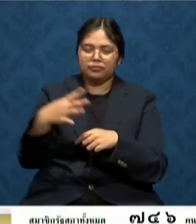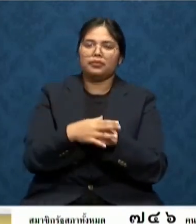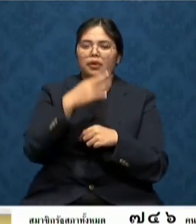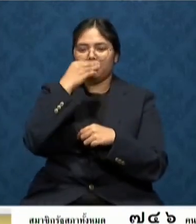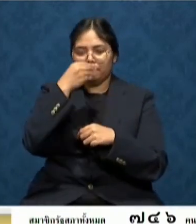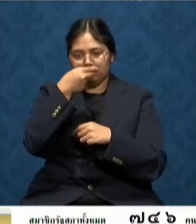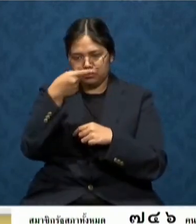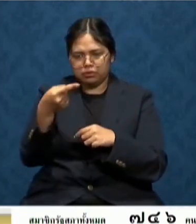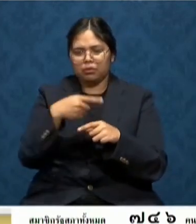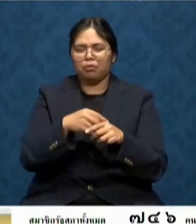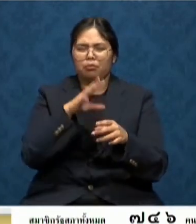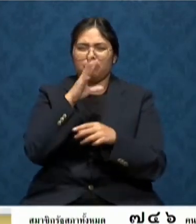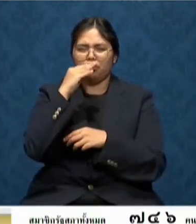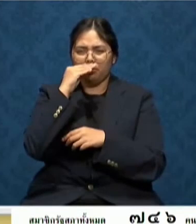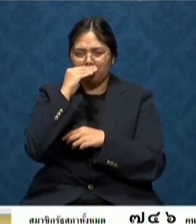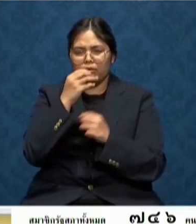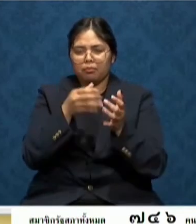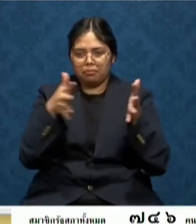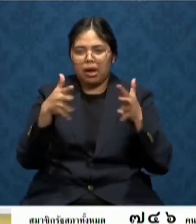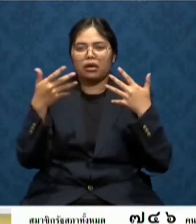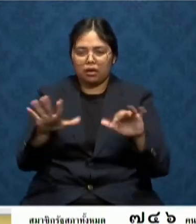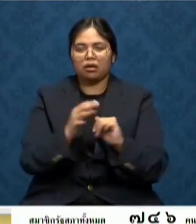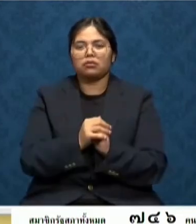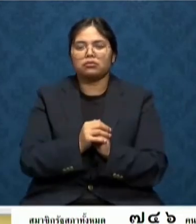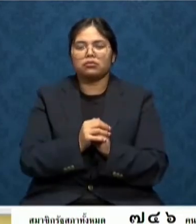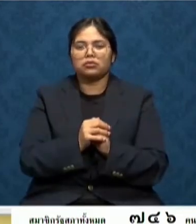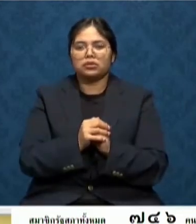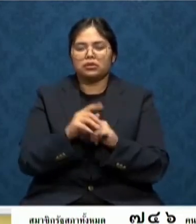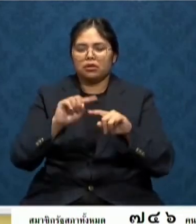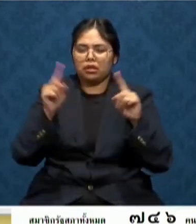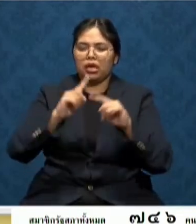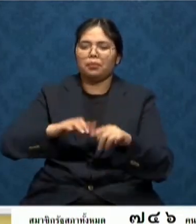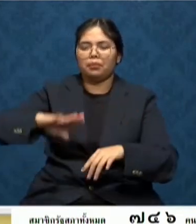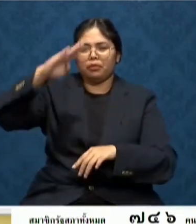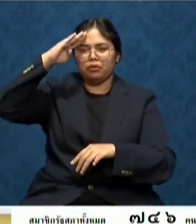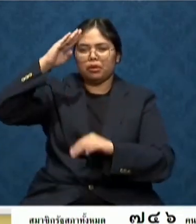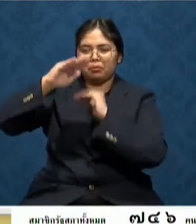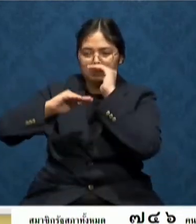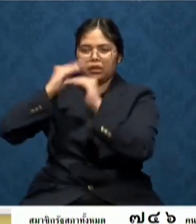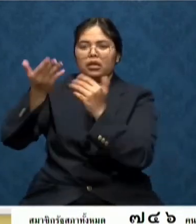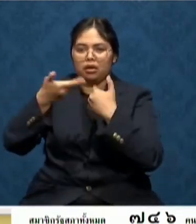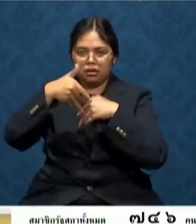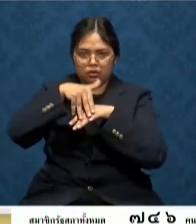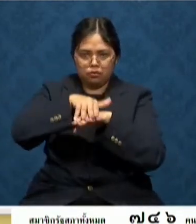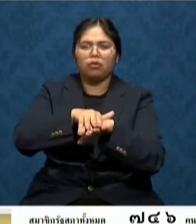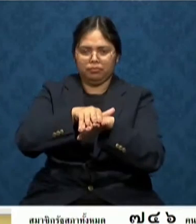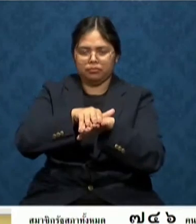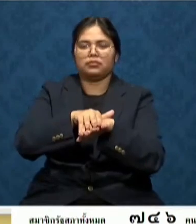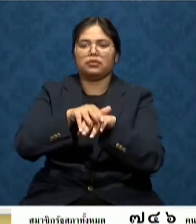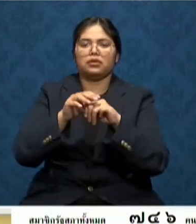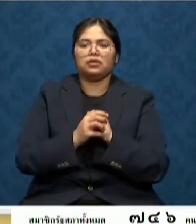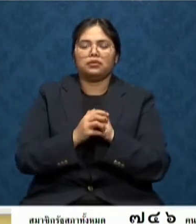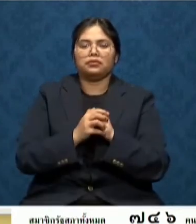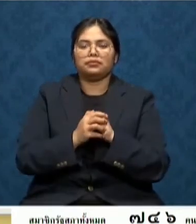ผมวาผมพูดมาพอเรื่องนี้แล้ว แต่ว่าเรื่องของการทเราจะพัฒนากองทรวมกันผมชอเป็เรื่องที่